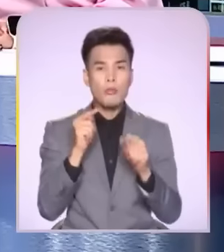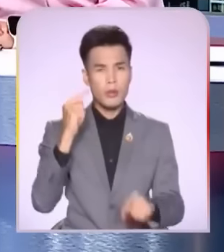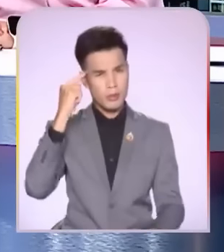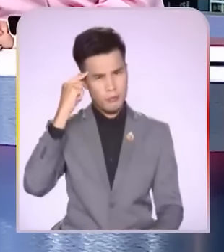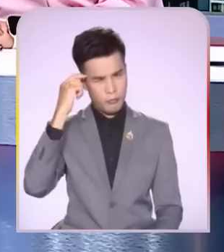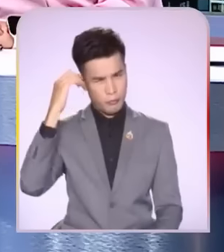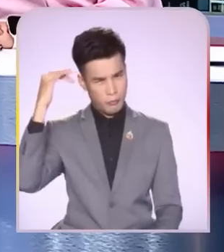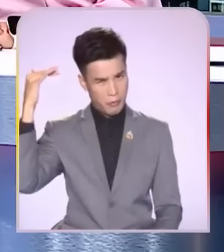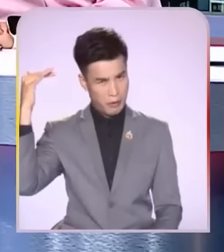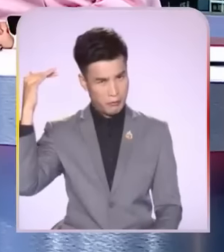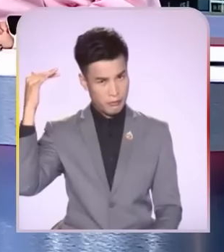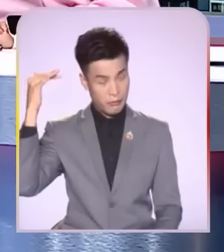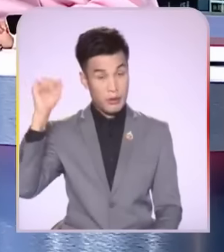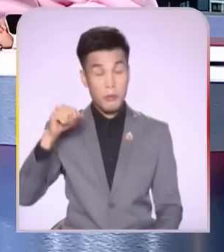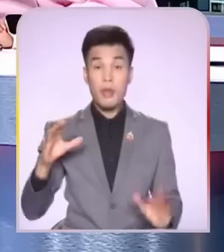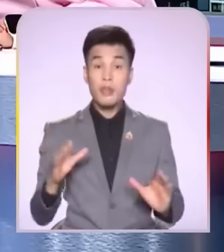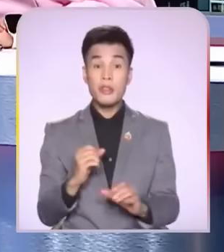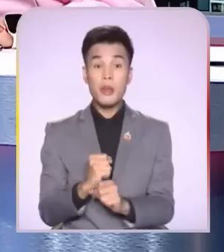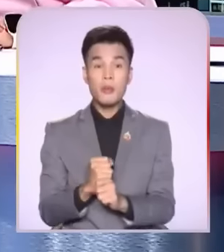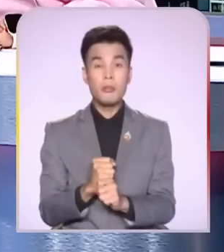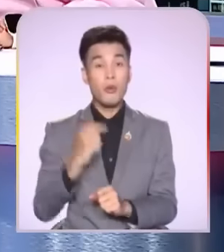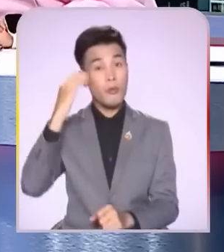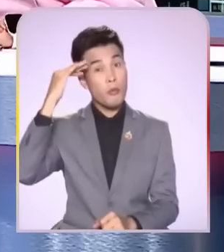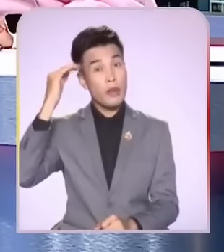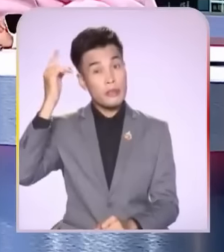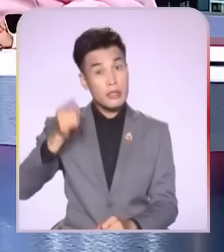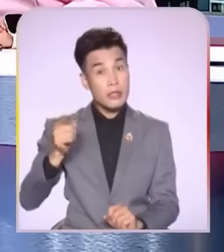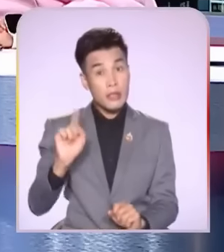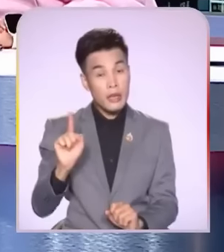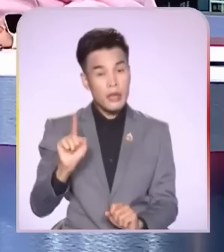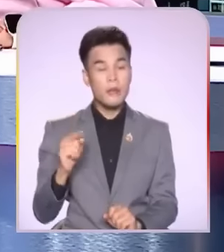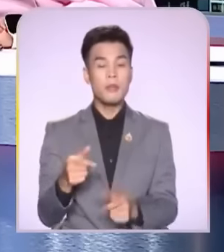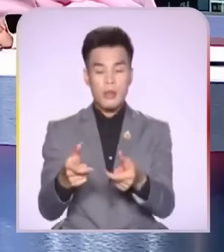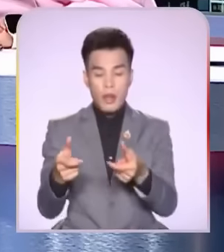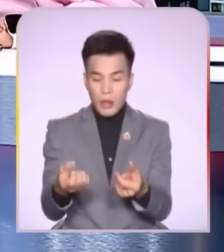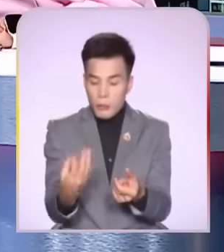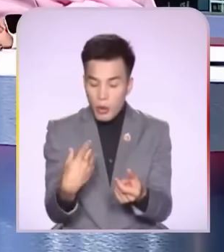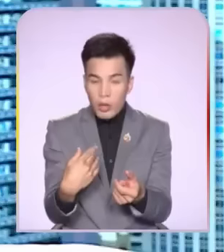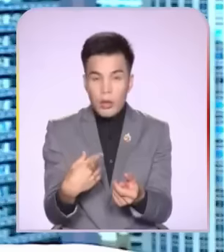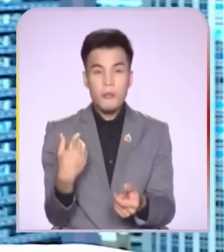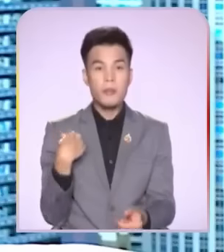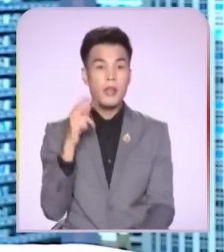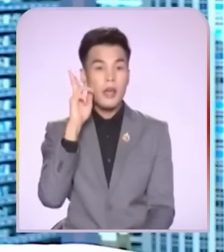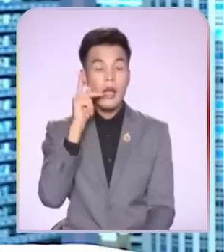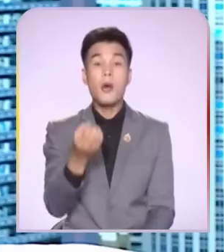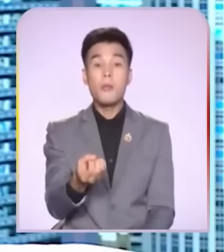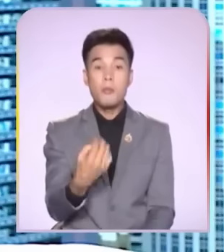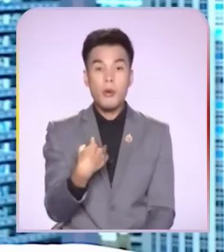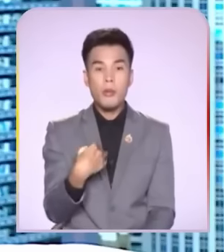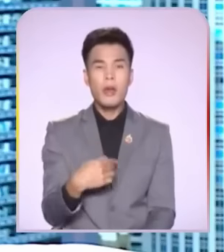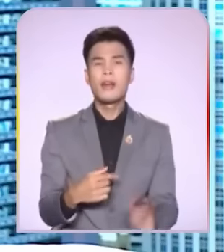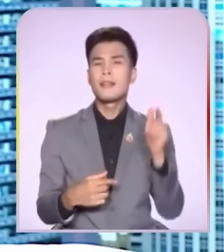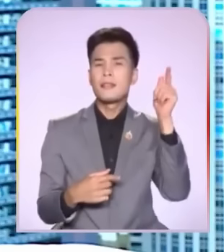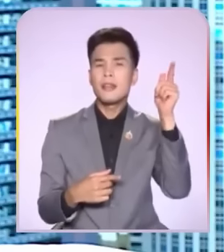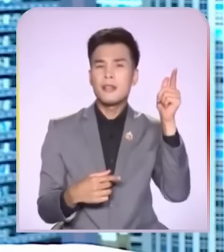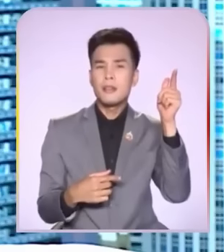ไปหรือเปล่า สรุปเรื่องนี้ตกลงฝันไปหรือเปล่าอย่างไรมีรายงานข่าวเข้ามาว่าไงฮะ ใช่ค่ะมีผู้สื่อข่าวรายงานบอกว่าคุณทักษิ